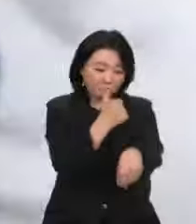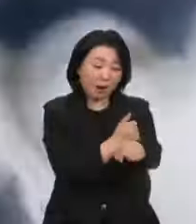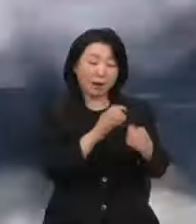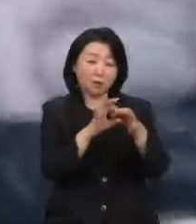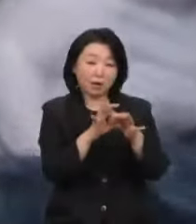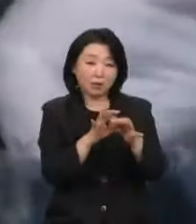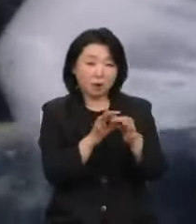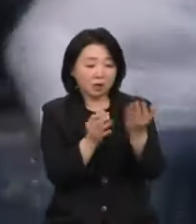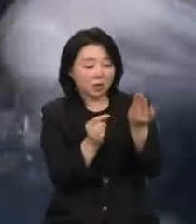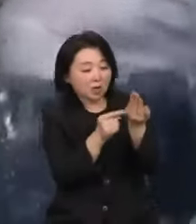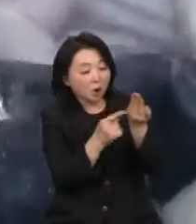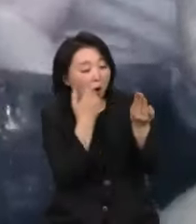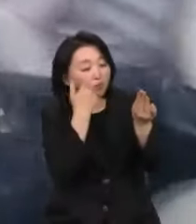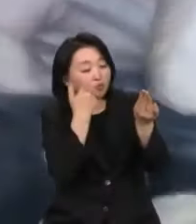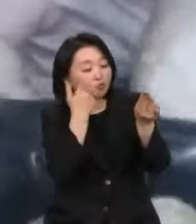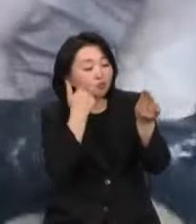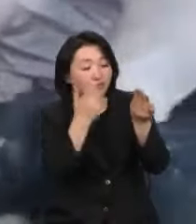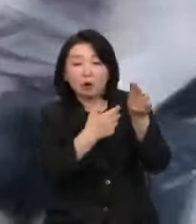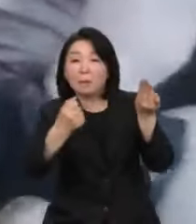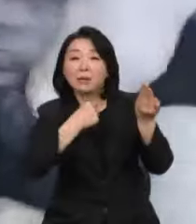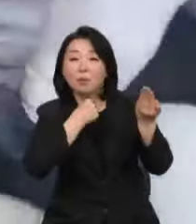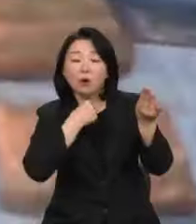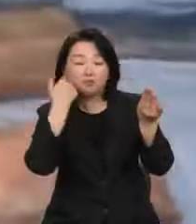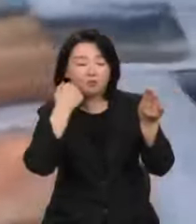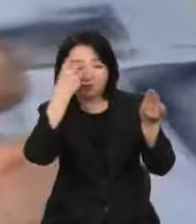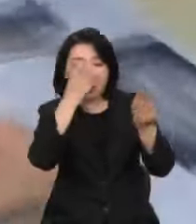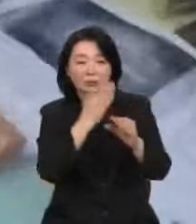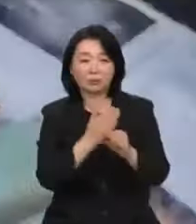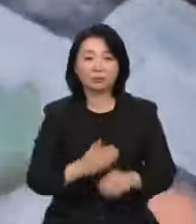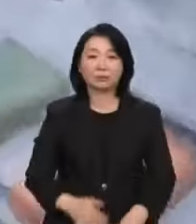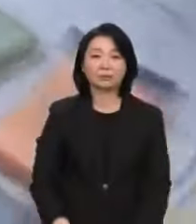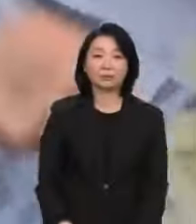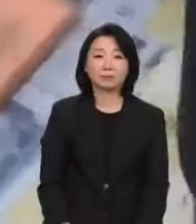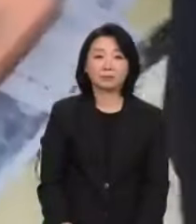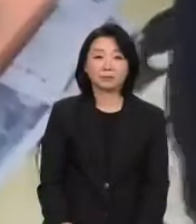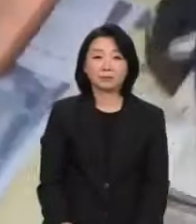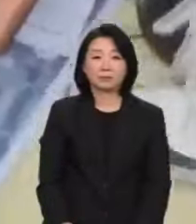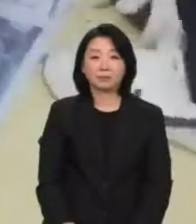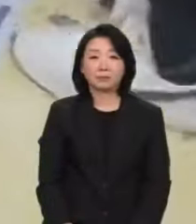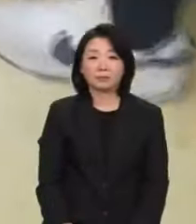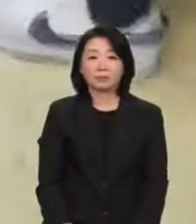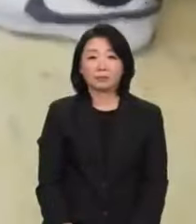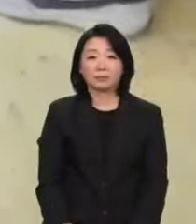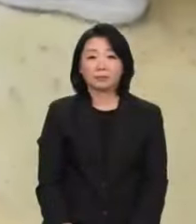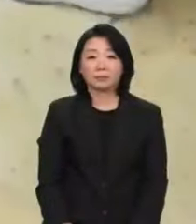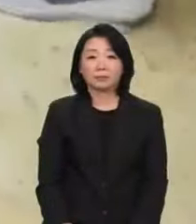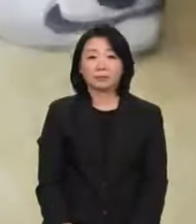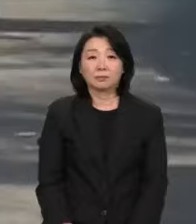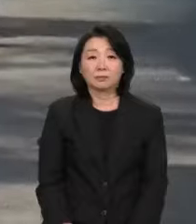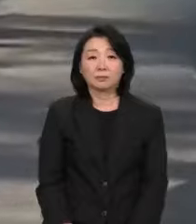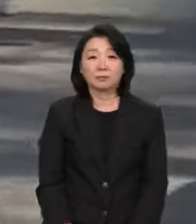주인이 누군지 누가 받으려 했는지 추적하고 있습니다. JTBC 윤정주입니다.